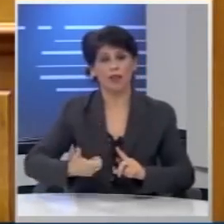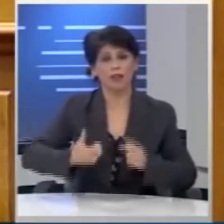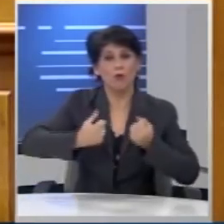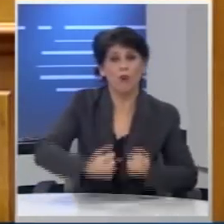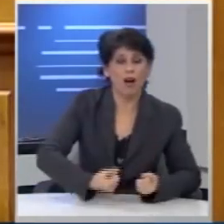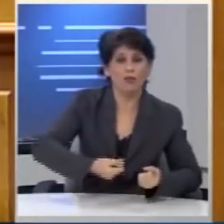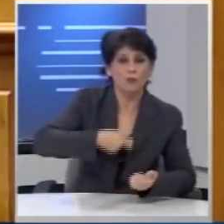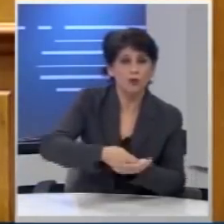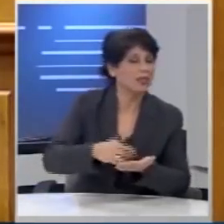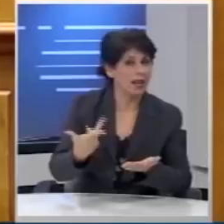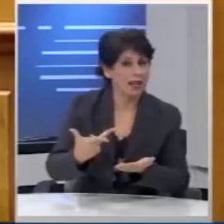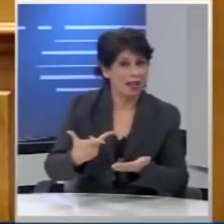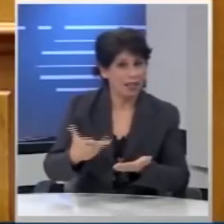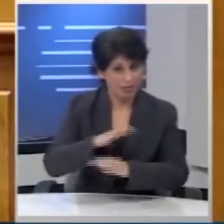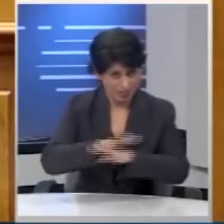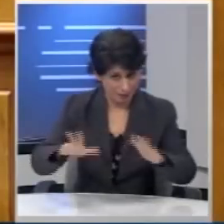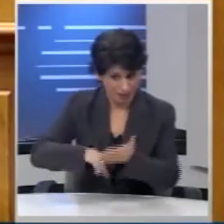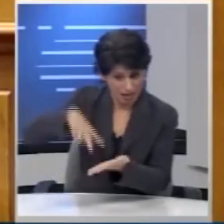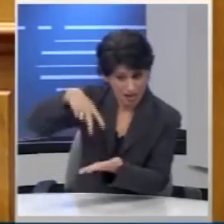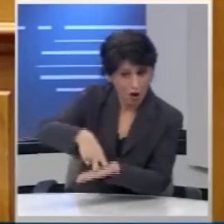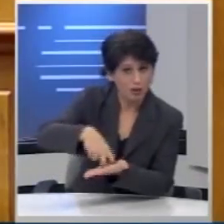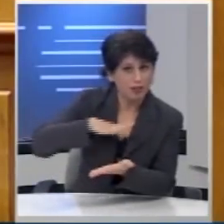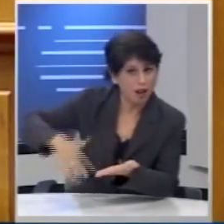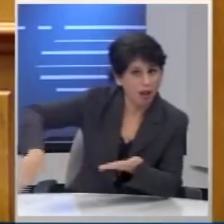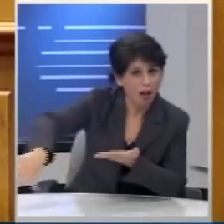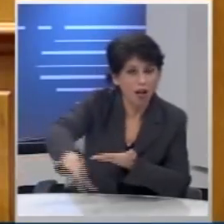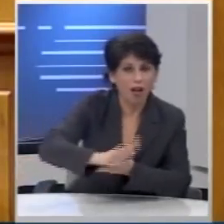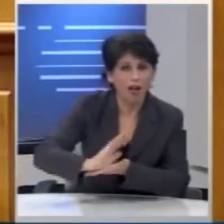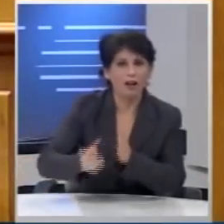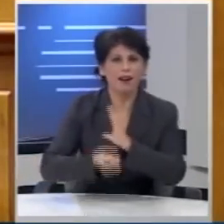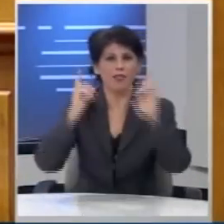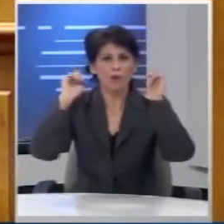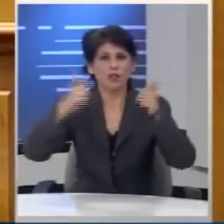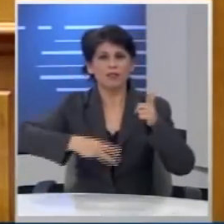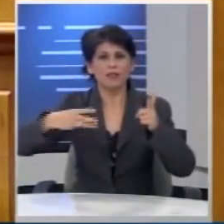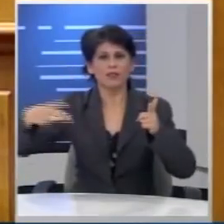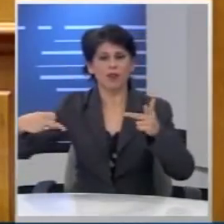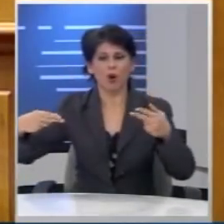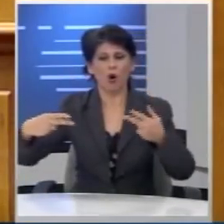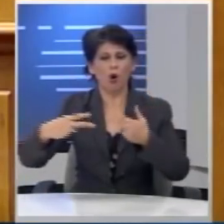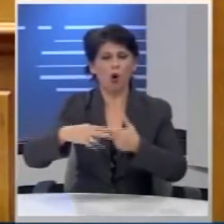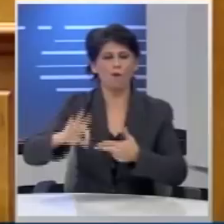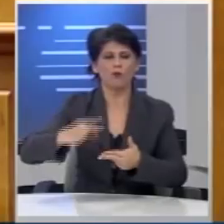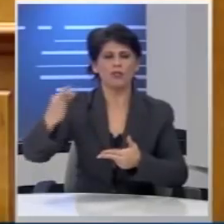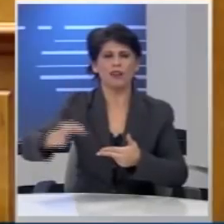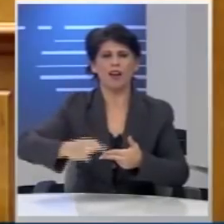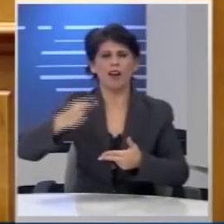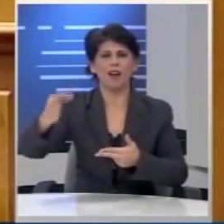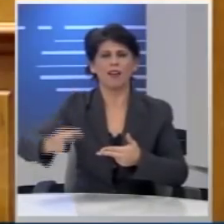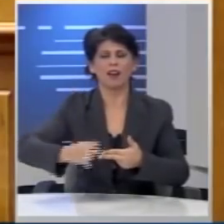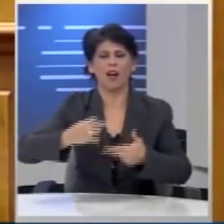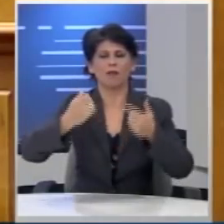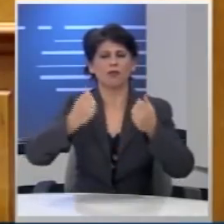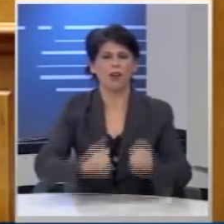τα βάρη? Θα πάψει να γονατίζει ο λαός? Νέα Δημοκρατία και ΣΥΡΙΖΑ κόβουν και ράβουν πάντα σε βάρος